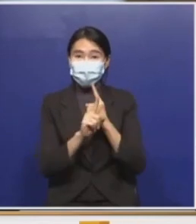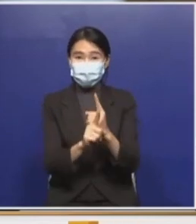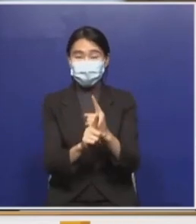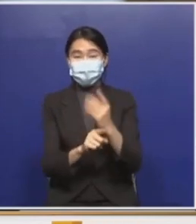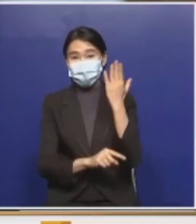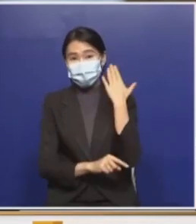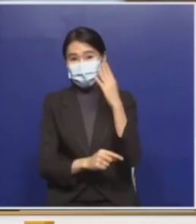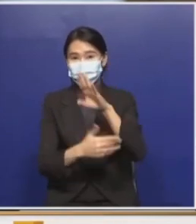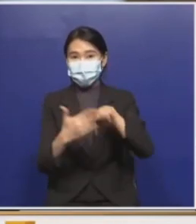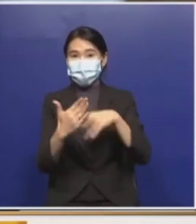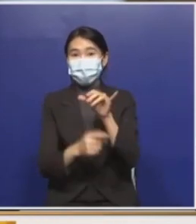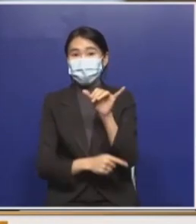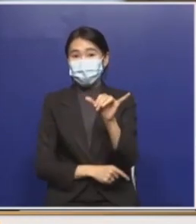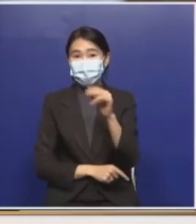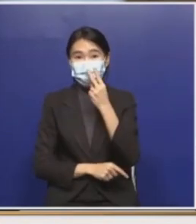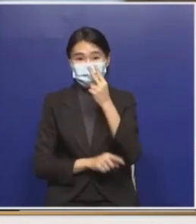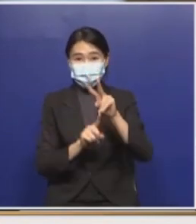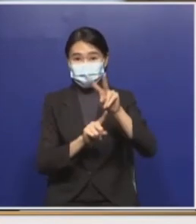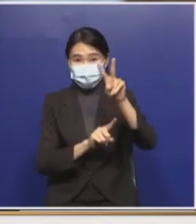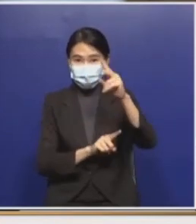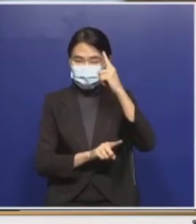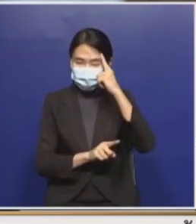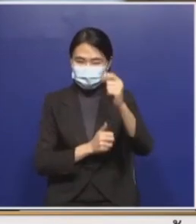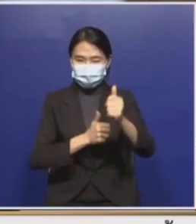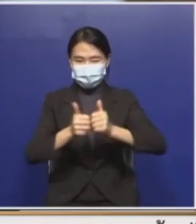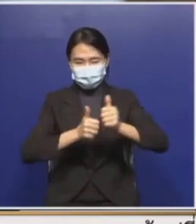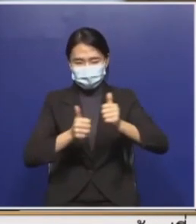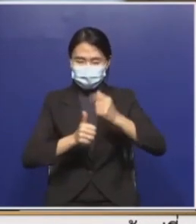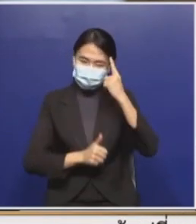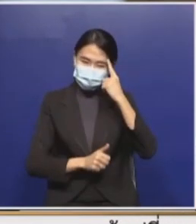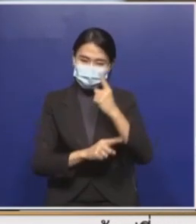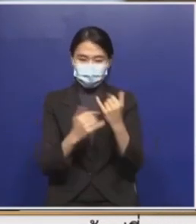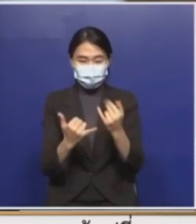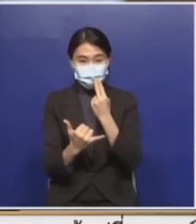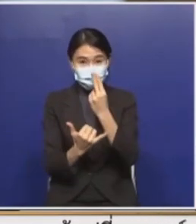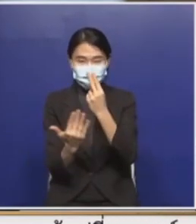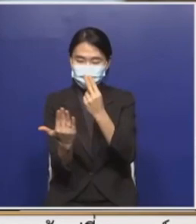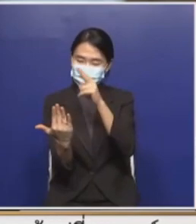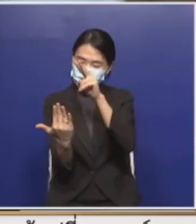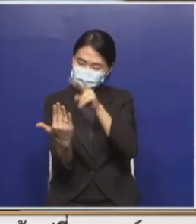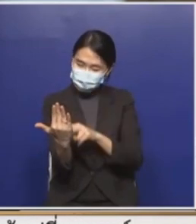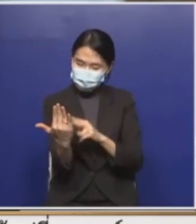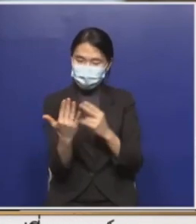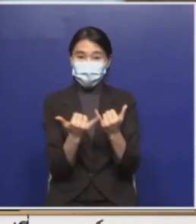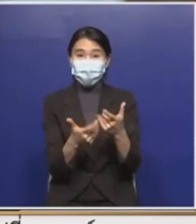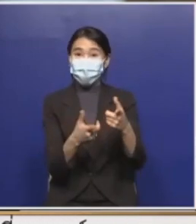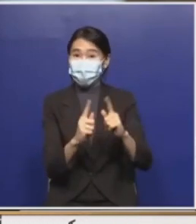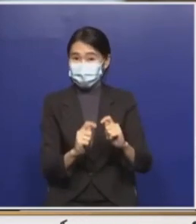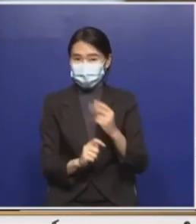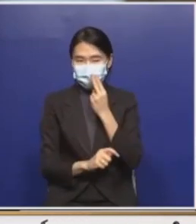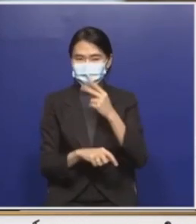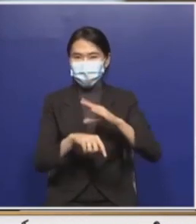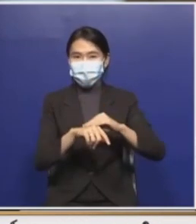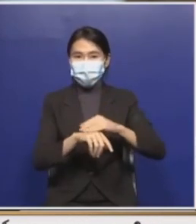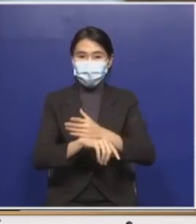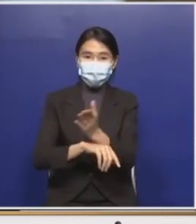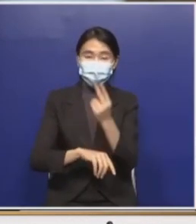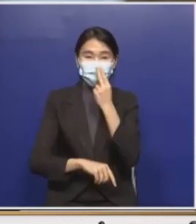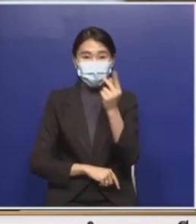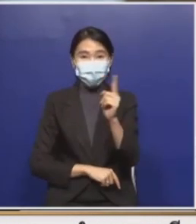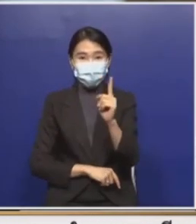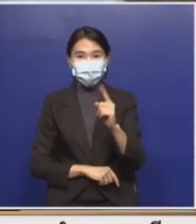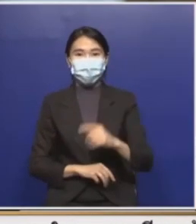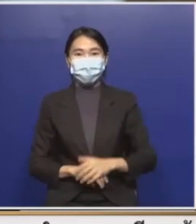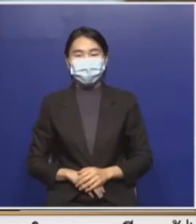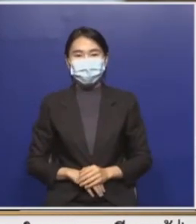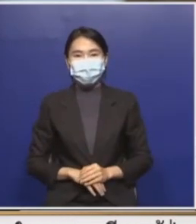2ด้านการสร้างความสามารถในการแข่งขันวันนี้ขออนุญาตนะครับที่ยังไม่ได้พูดถึงผมได้